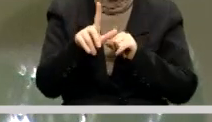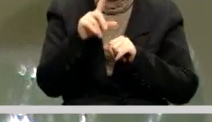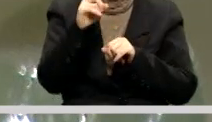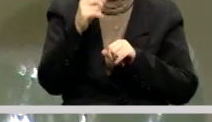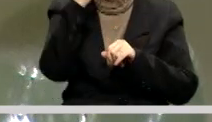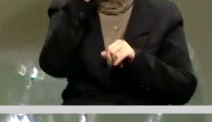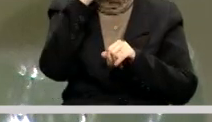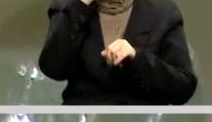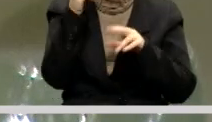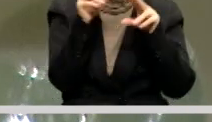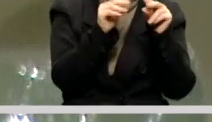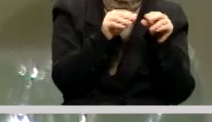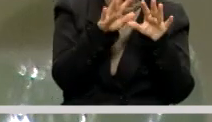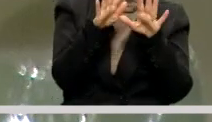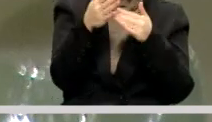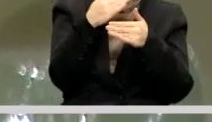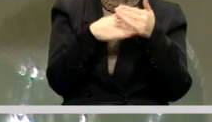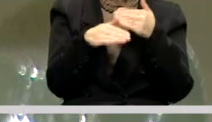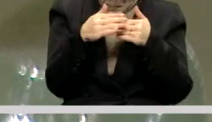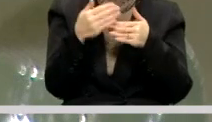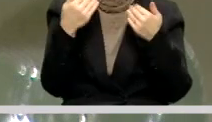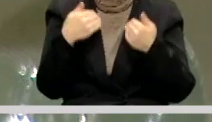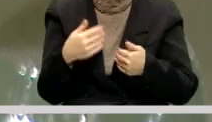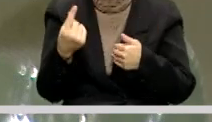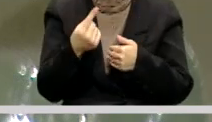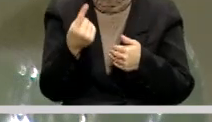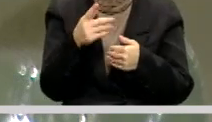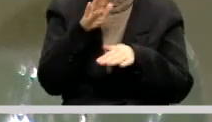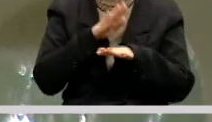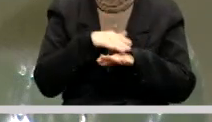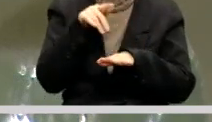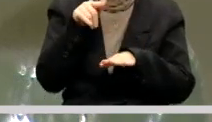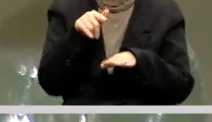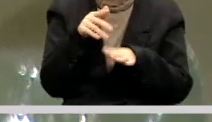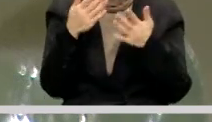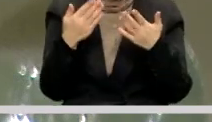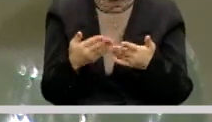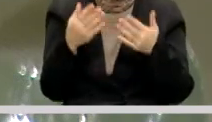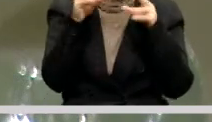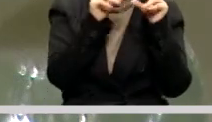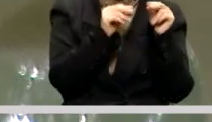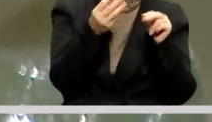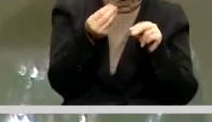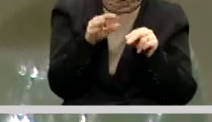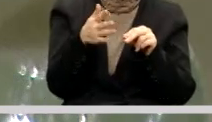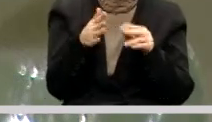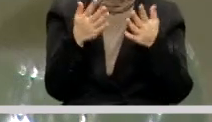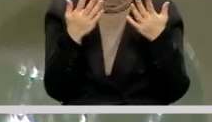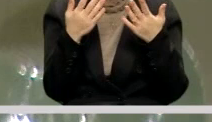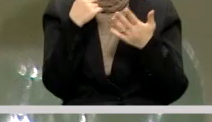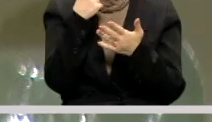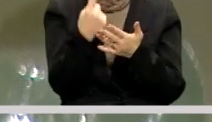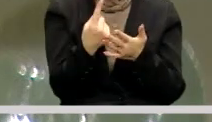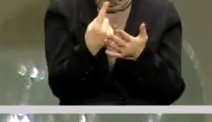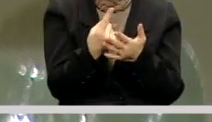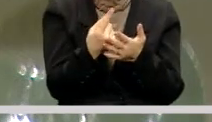gitme vaktinden önce. Mesela vücudumuz zaten bir şeyler yapıyor. Bize hani o sinyalleri yolluyor. Artık uyuyabiliriz. Bak hava karardı, şöyle oldu, böyle oldu. Hormonlar